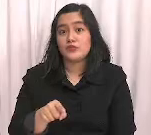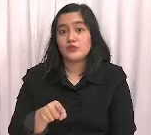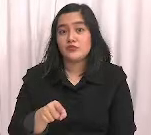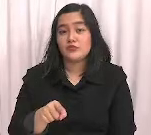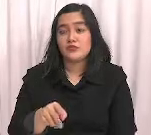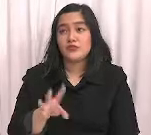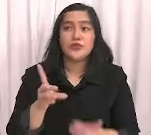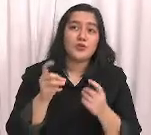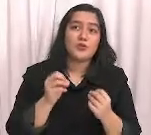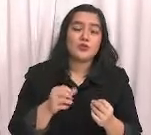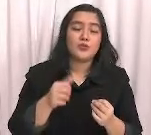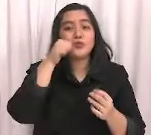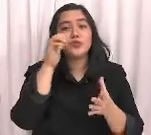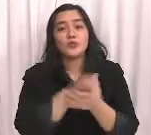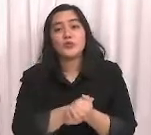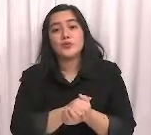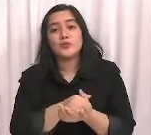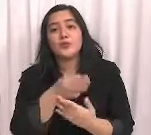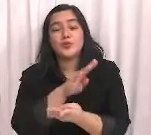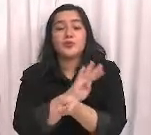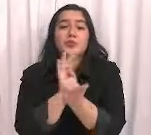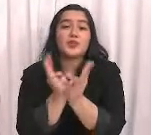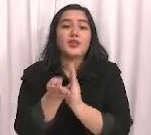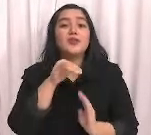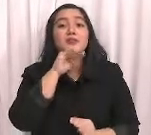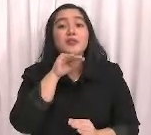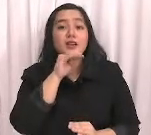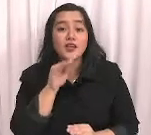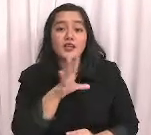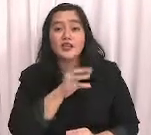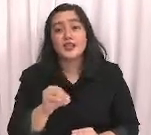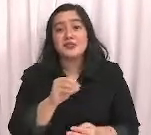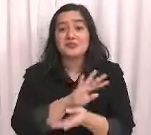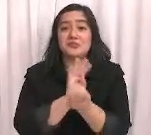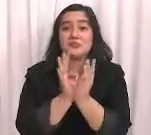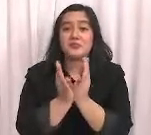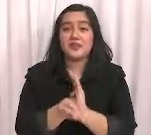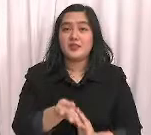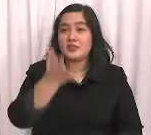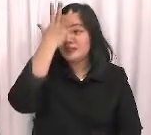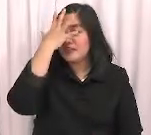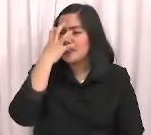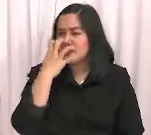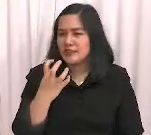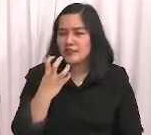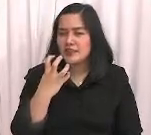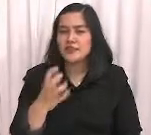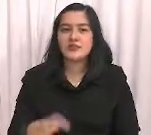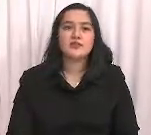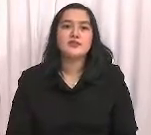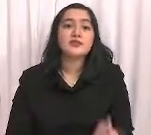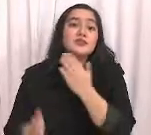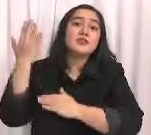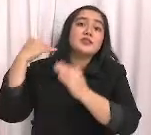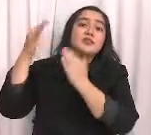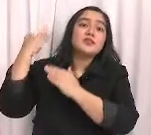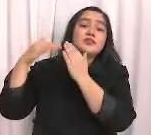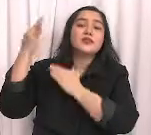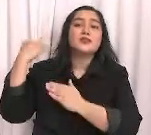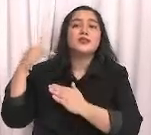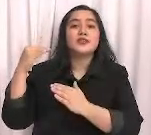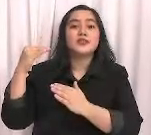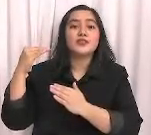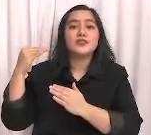Tanong, mau-offending kaya ito? Ay, mau-offend. Alam niyo minsan eh, last Sunday, noong nakaraang linggo na nag-preach ako ng tungkol